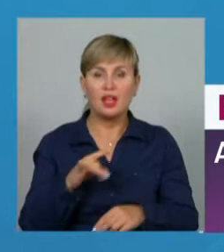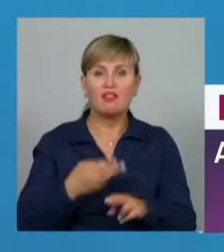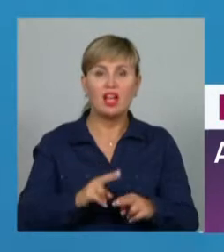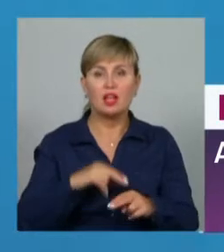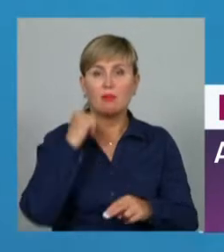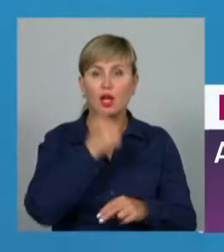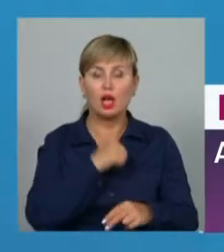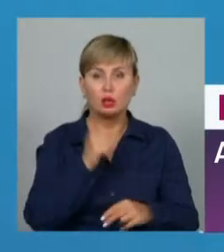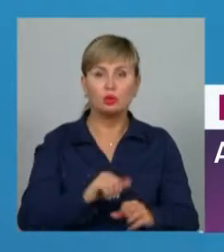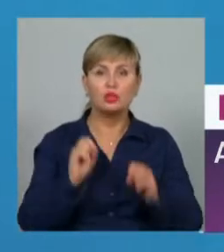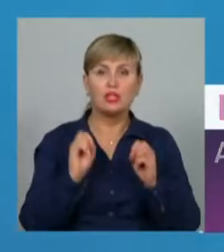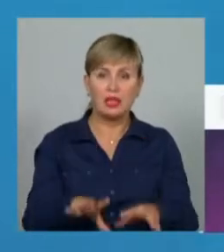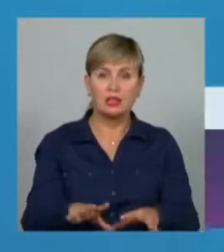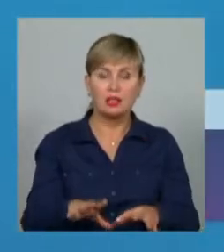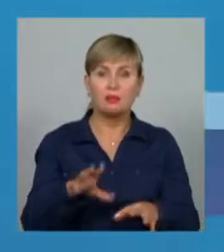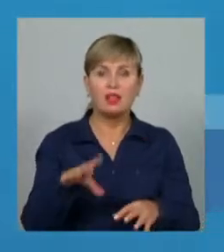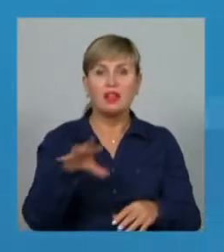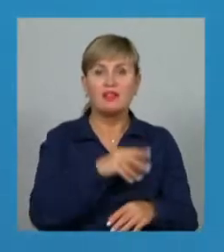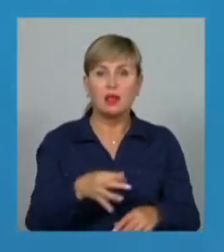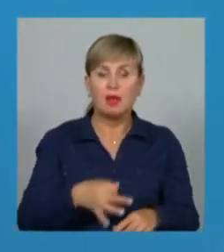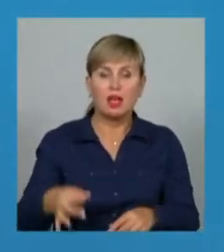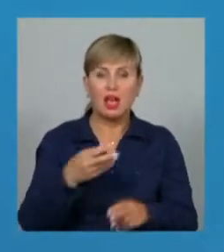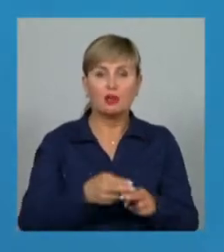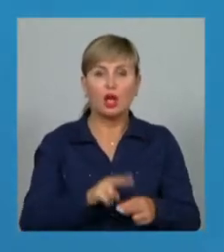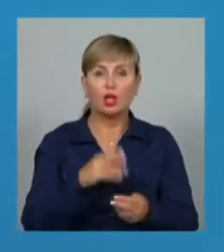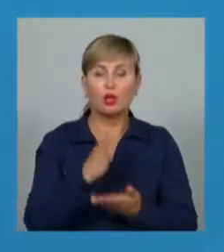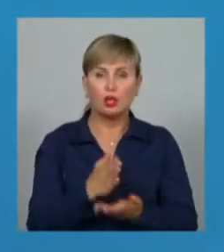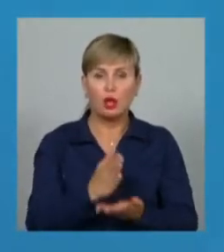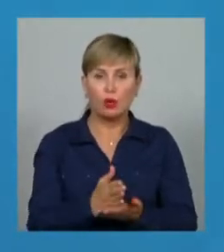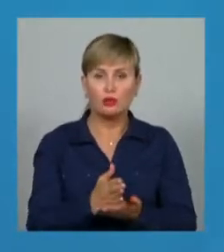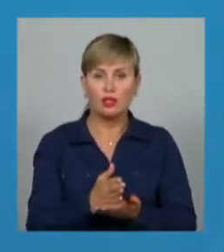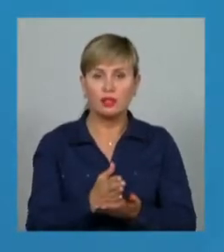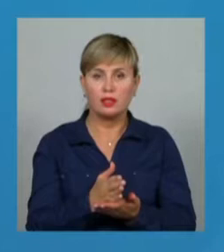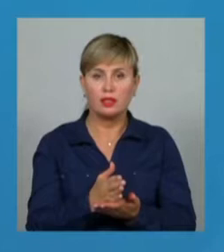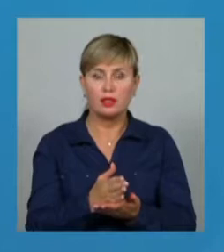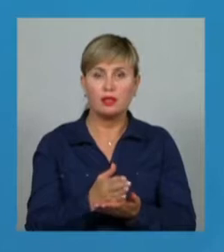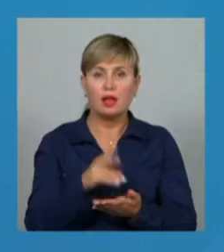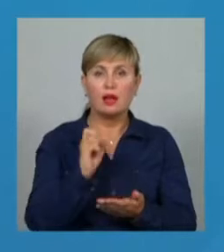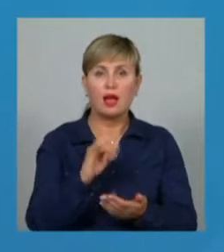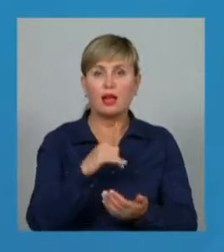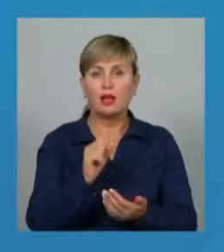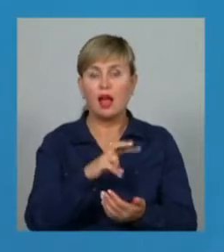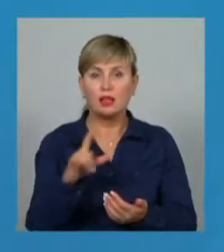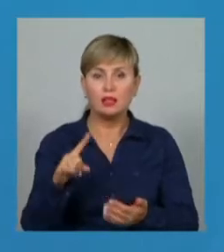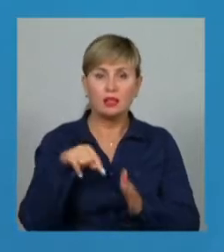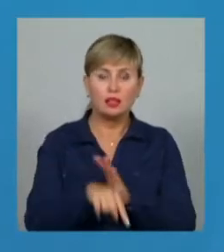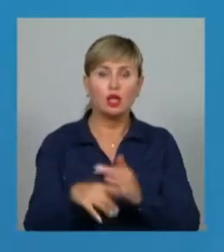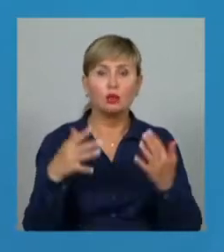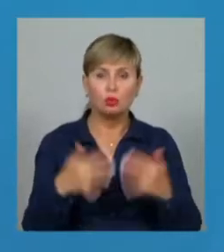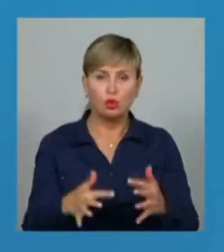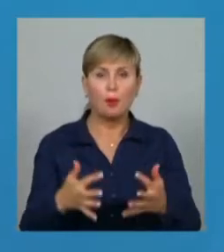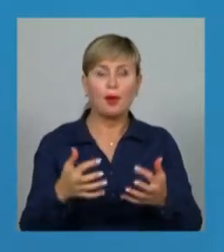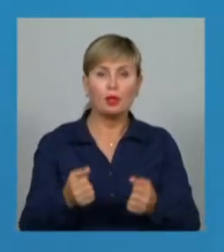году там сдадим. И все микрорайоны, которые находятся под ножей Каргалы, вот этот водозавор, они уже